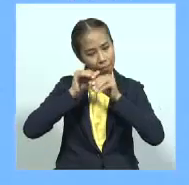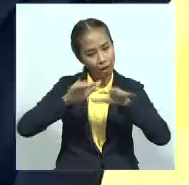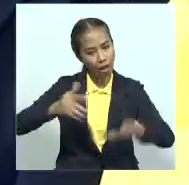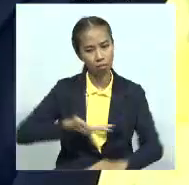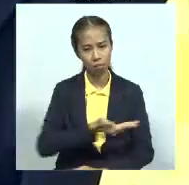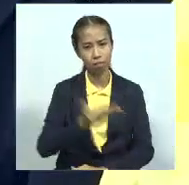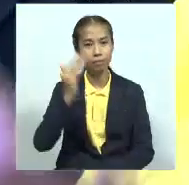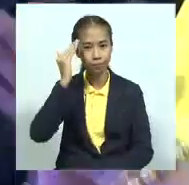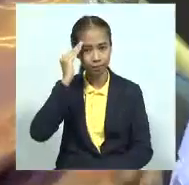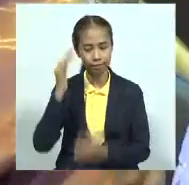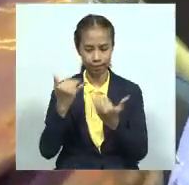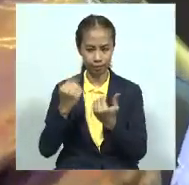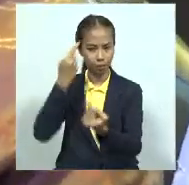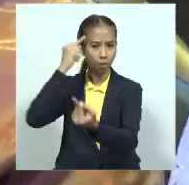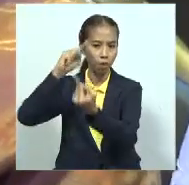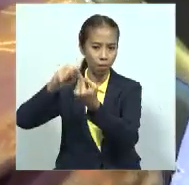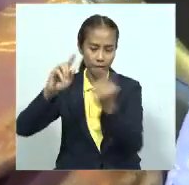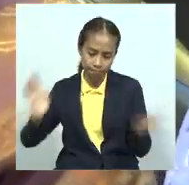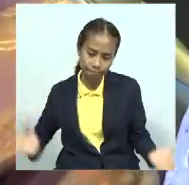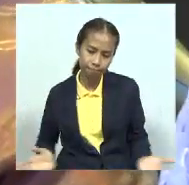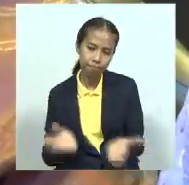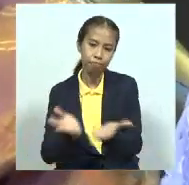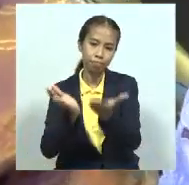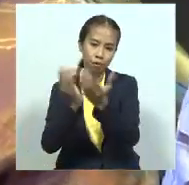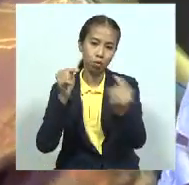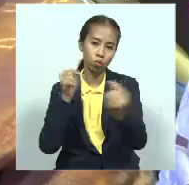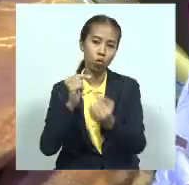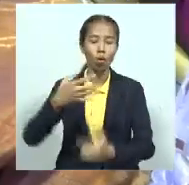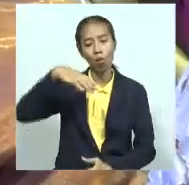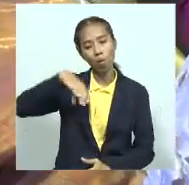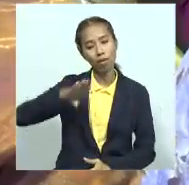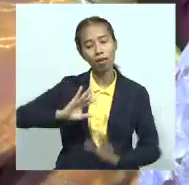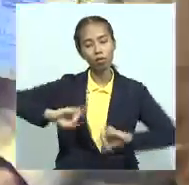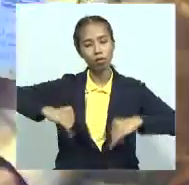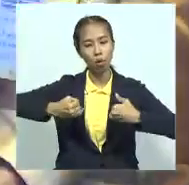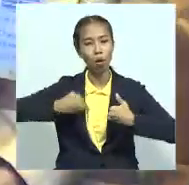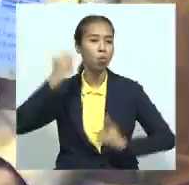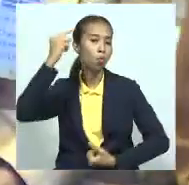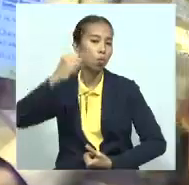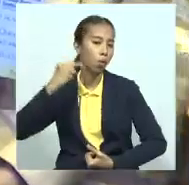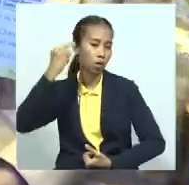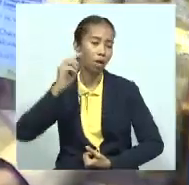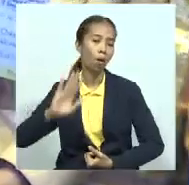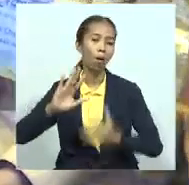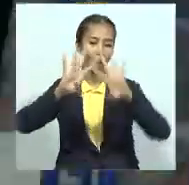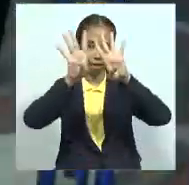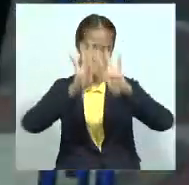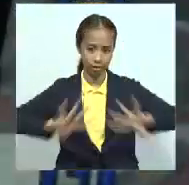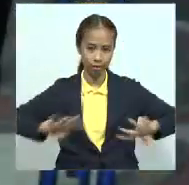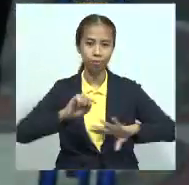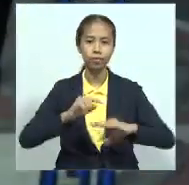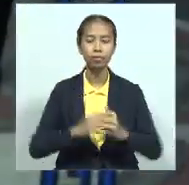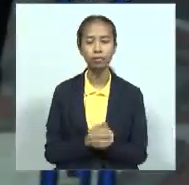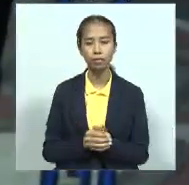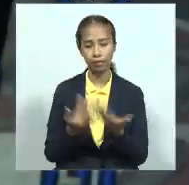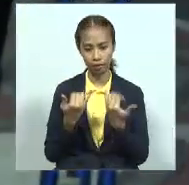างมีเป้าหมายในการส่งเสริมสนับสนุนและผลักดันผู้ประกอบการสตรีในภาคเศรษฐกิจในภูมิภาคอาเซียนน